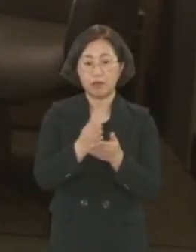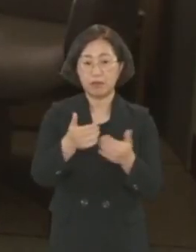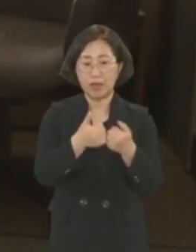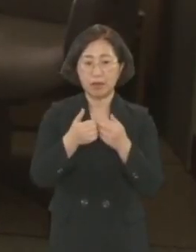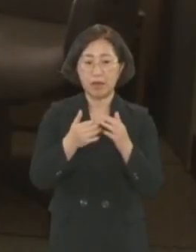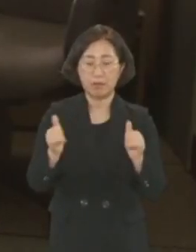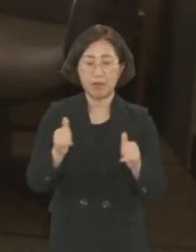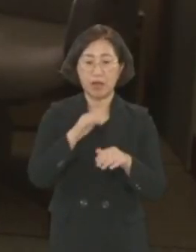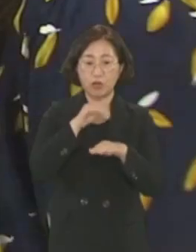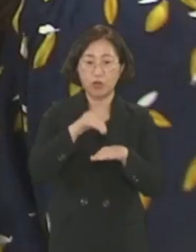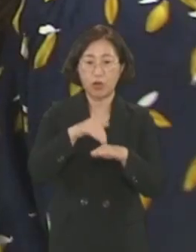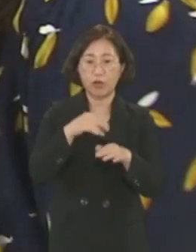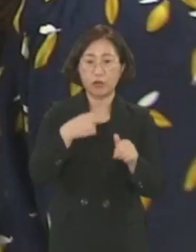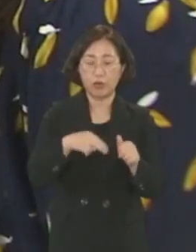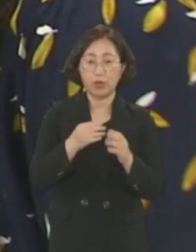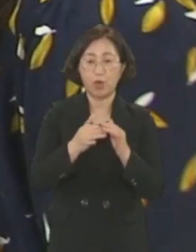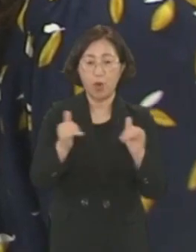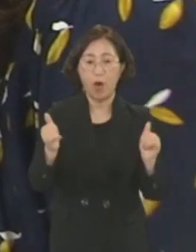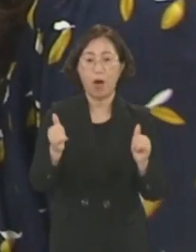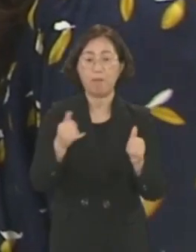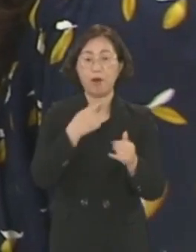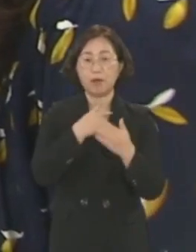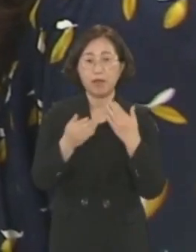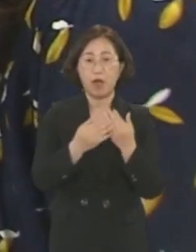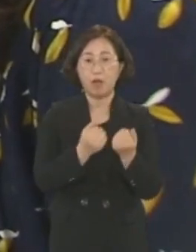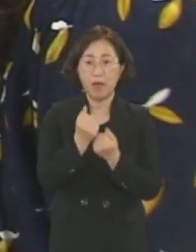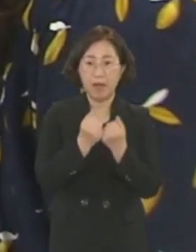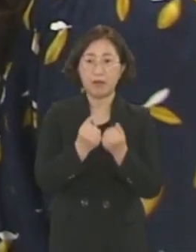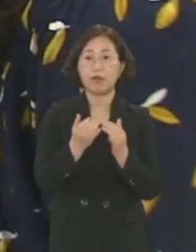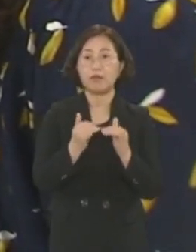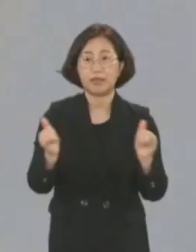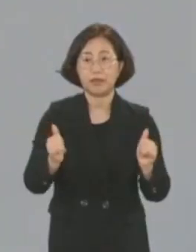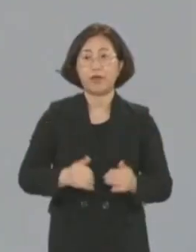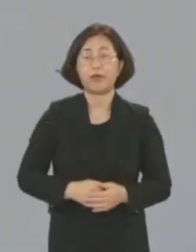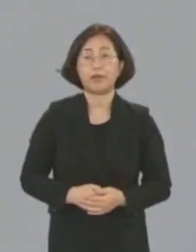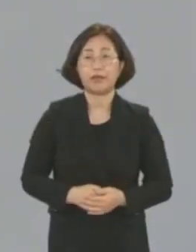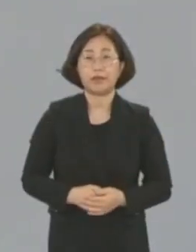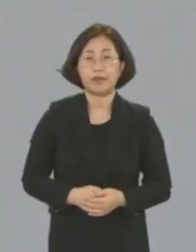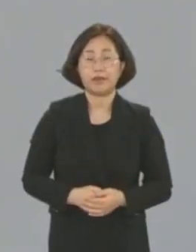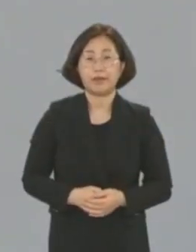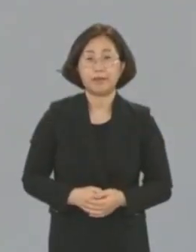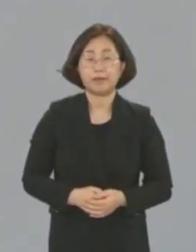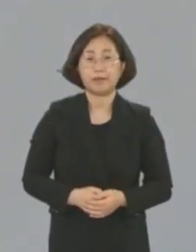수련지도원 취업지원관과 체험해설 실무원 등입니다